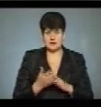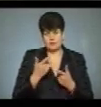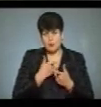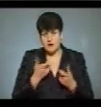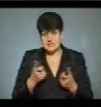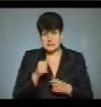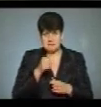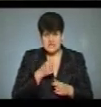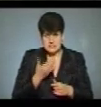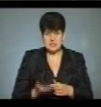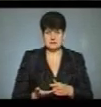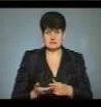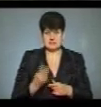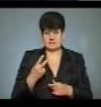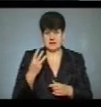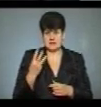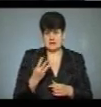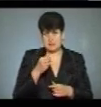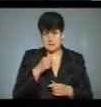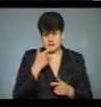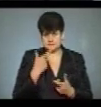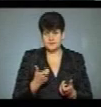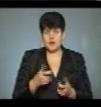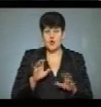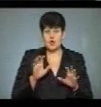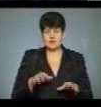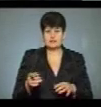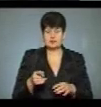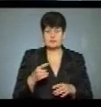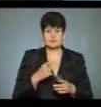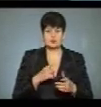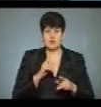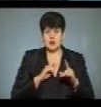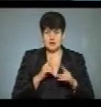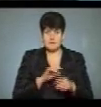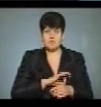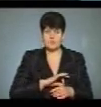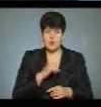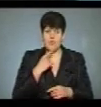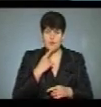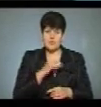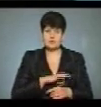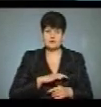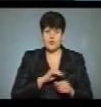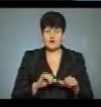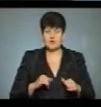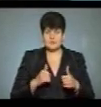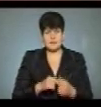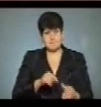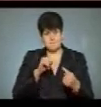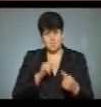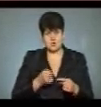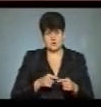там, за місяць, за два, за три. Голова Тернопільської ради профспілок Андрій Присяжний каже, профспілковий комітет проти